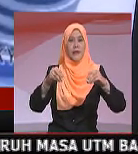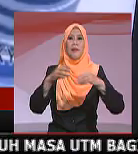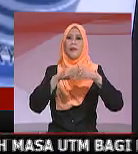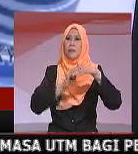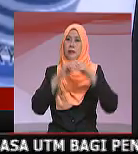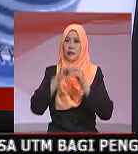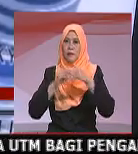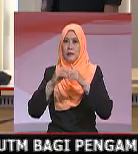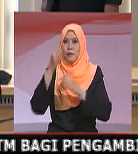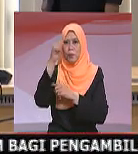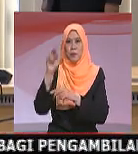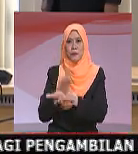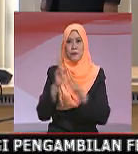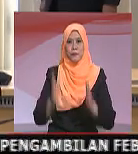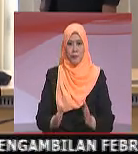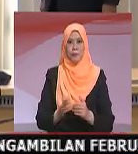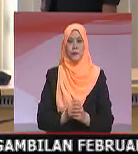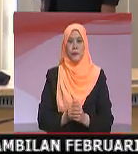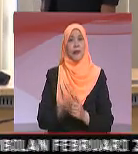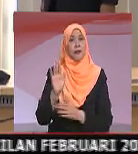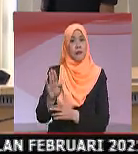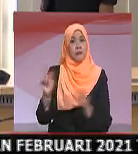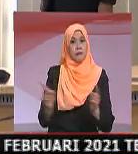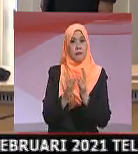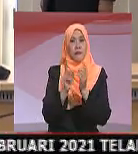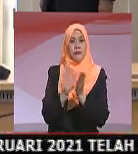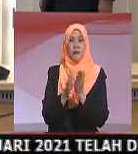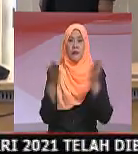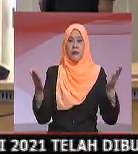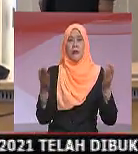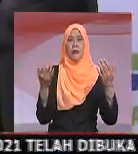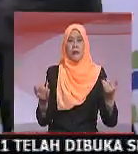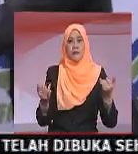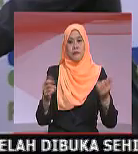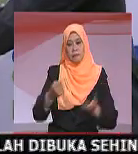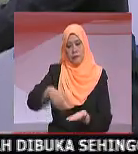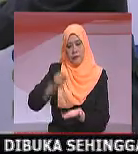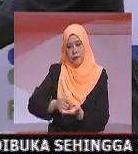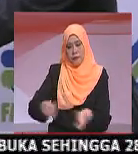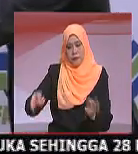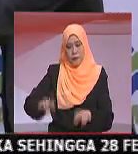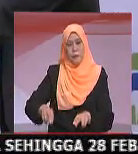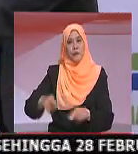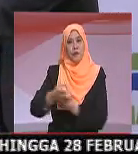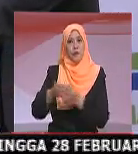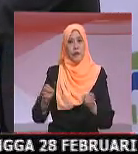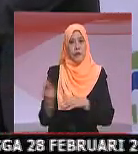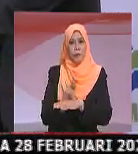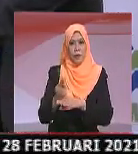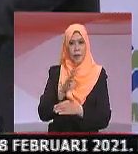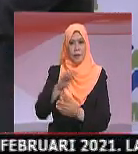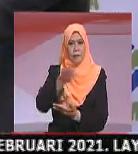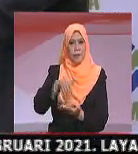selesa kepada pengguna. Beliau ditemui media dalam majlis menandatangani perjanjian pembinaan bangunan pejabat korporat dan